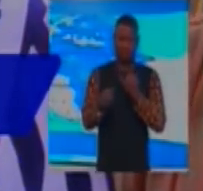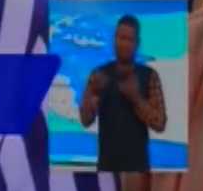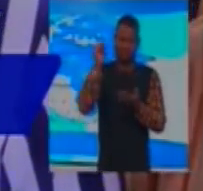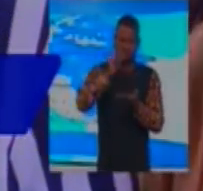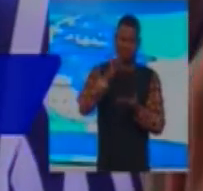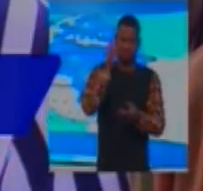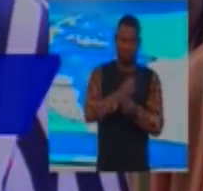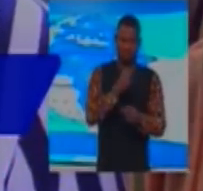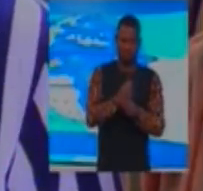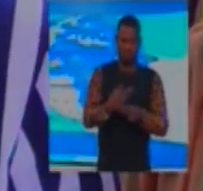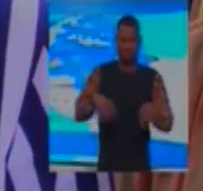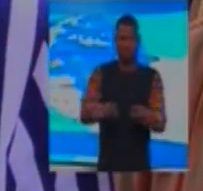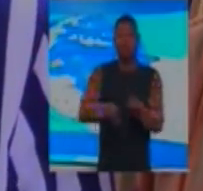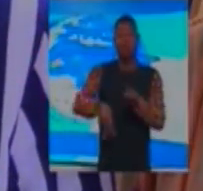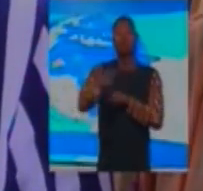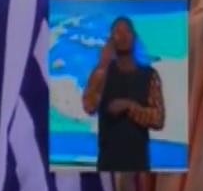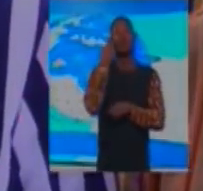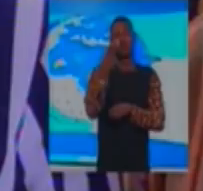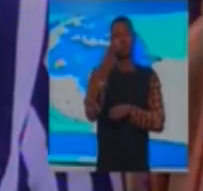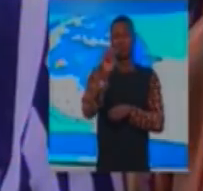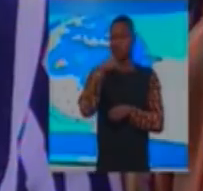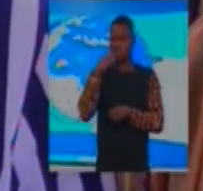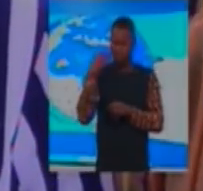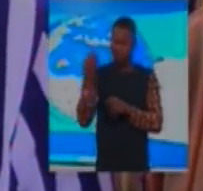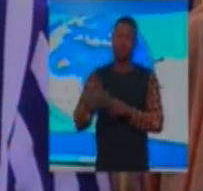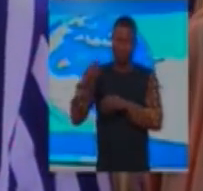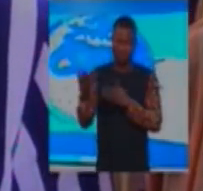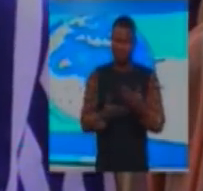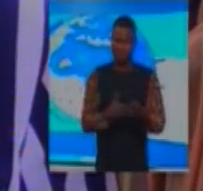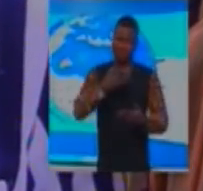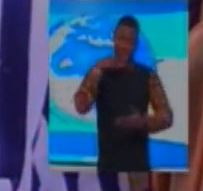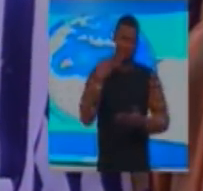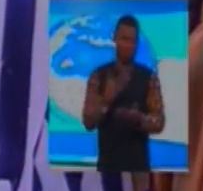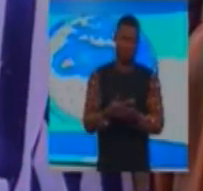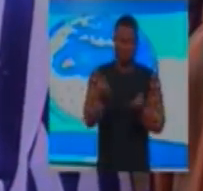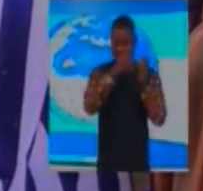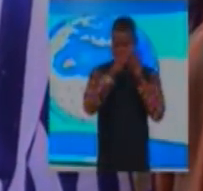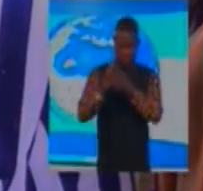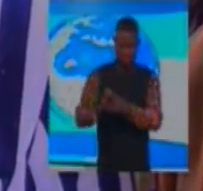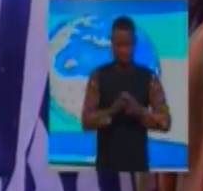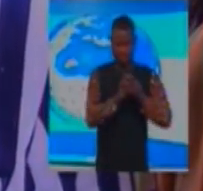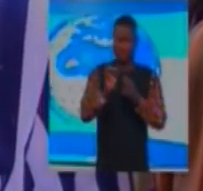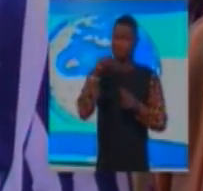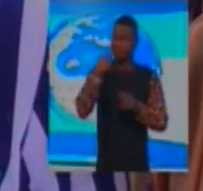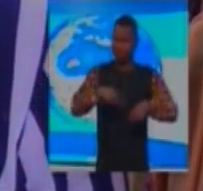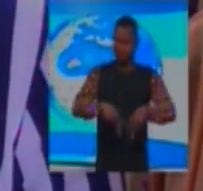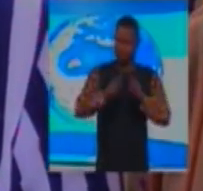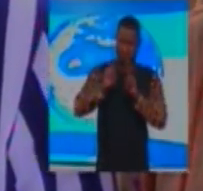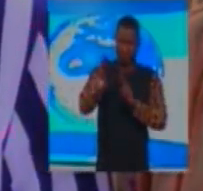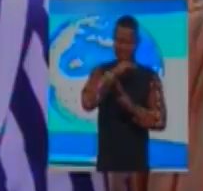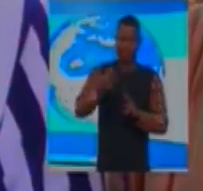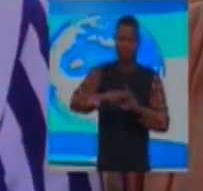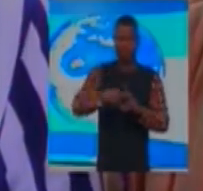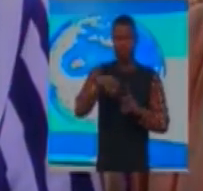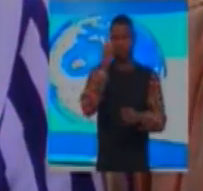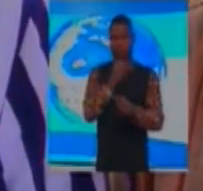efforts, comme vous l'avez constaté, qui ont abouti à un large consensus et qui permettront le démarrage